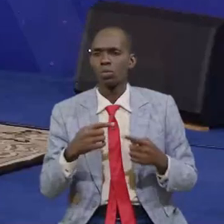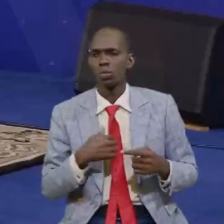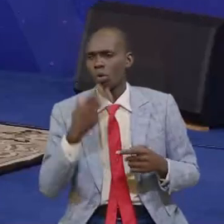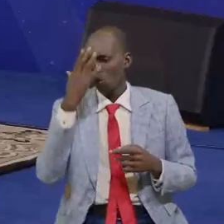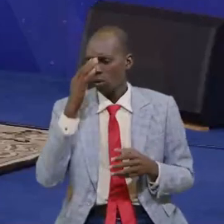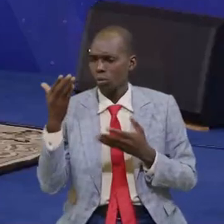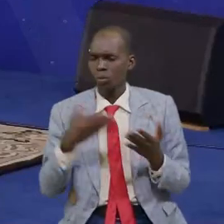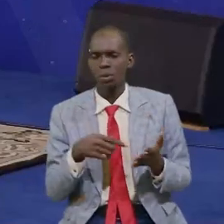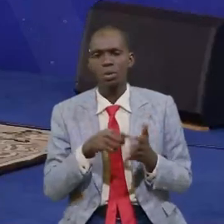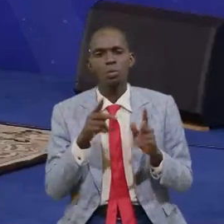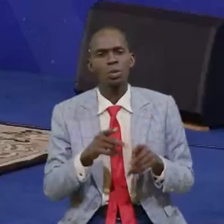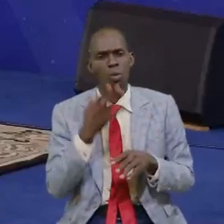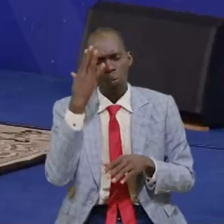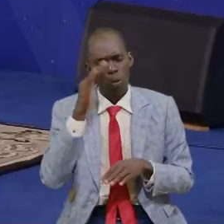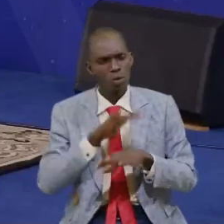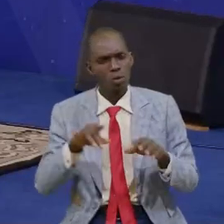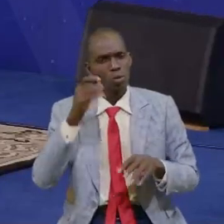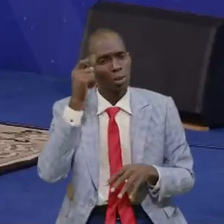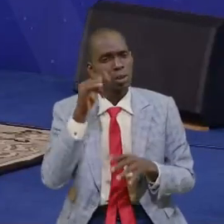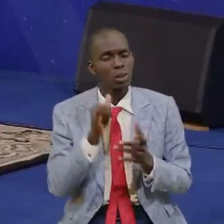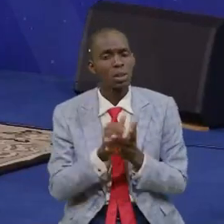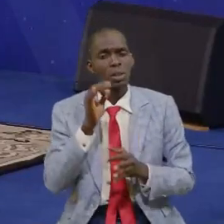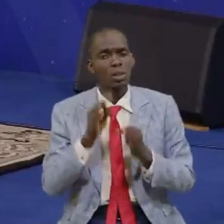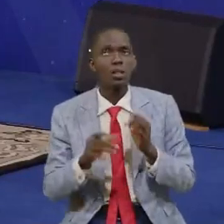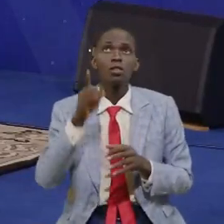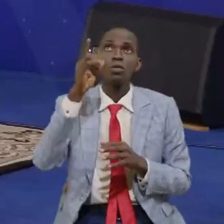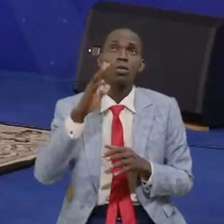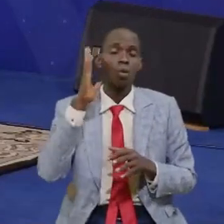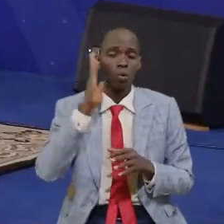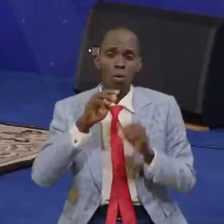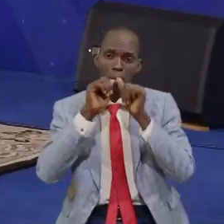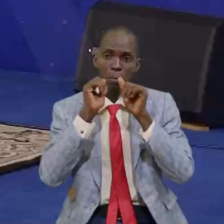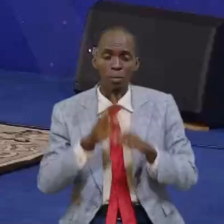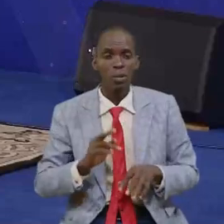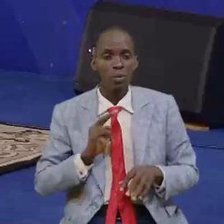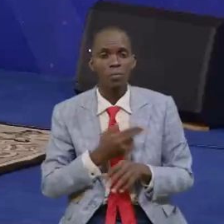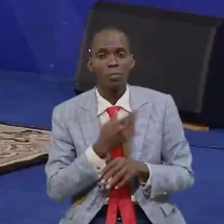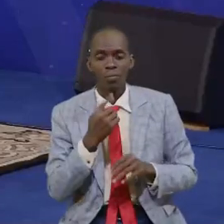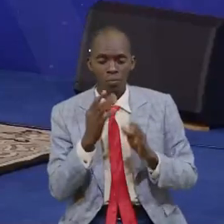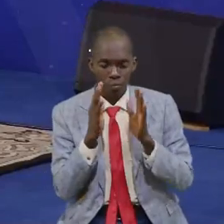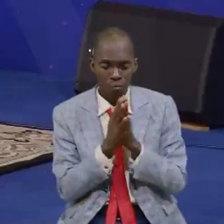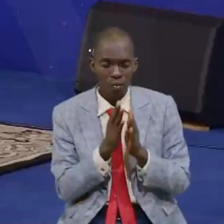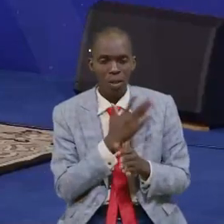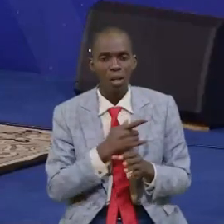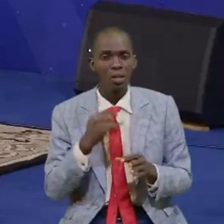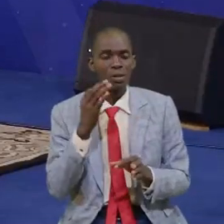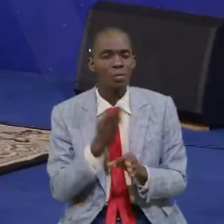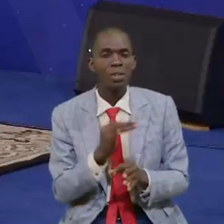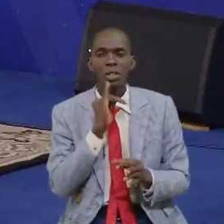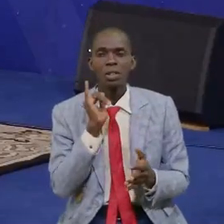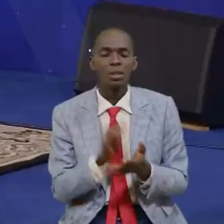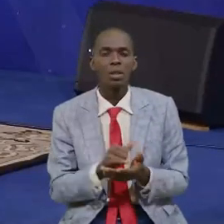que nous ne comprenons pas que si Dieu va nous bénir, la prière et la foi, c'est que